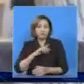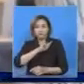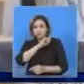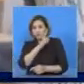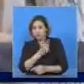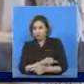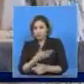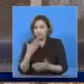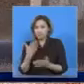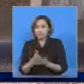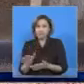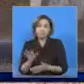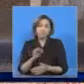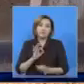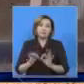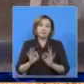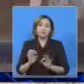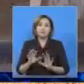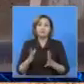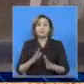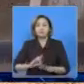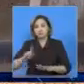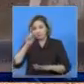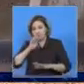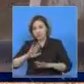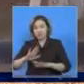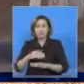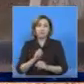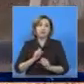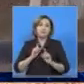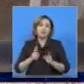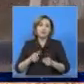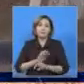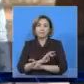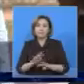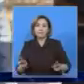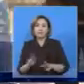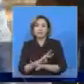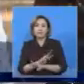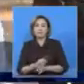усиливаться и влиять на стабилизацию эпидситуации в стране, заключил министр.